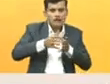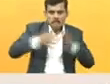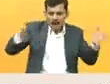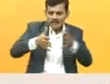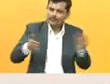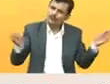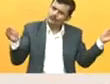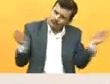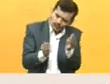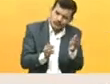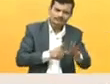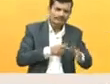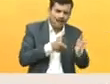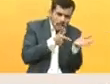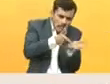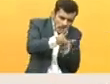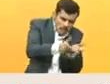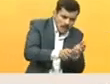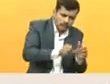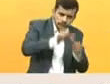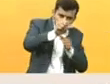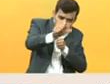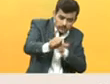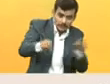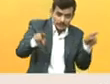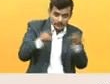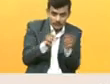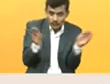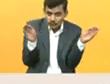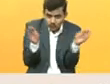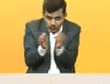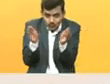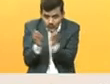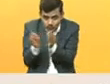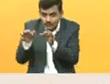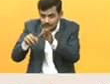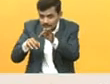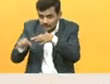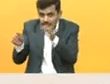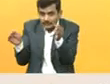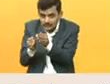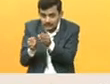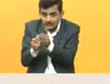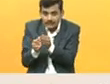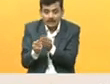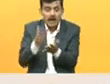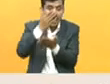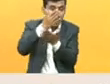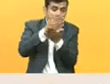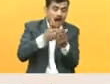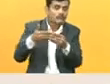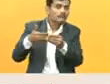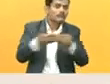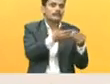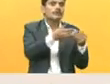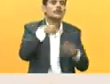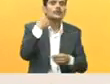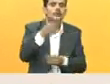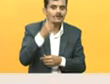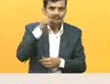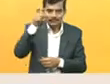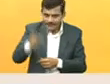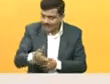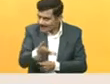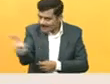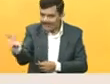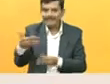यह जानकर हैरानी होगी कि छोटे शहरों के स्टार्टअप्स में आधे से ज्यादा का नेतृत्व हमारी बेटियां